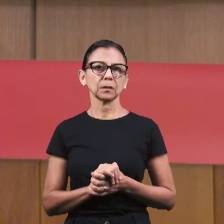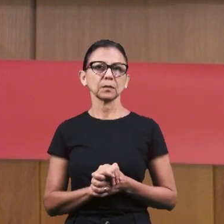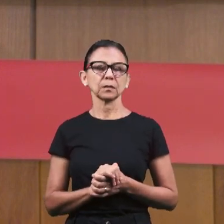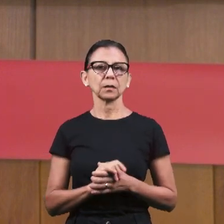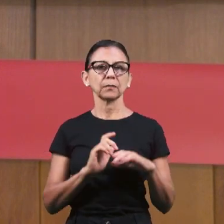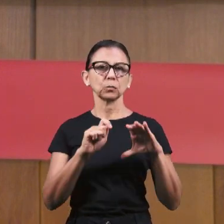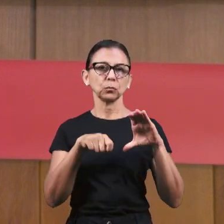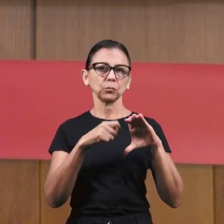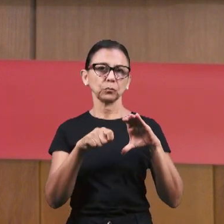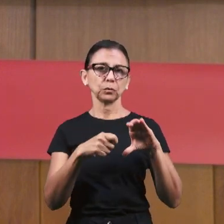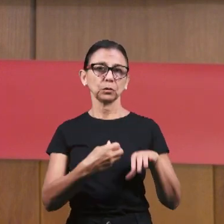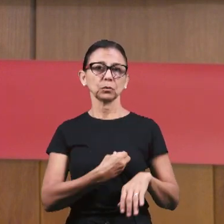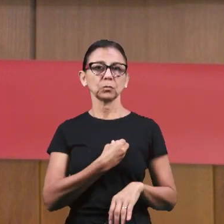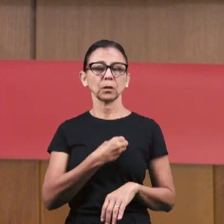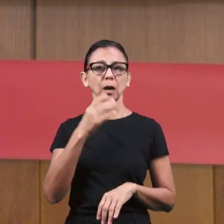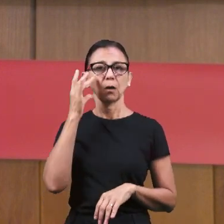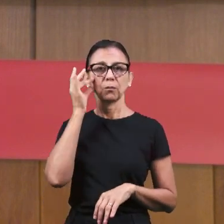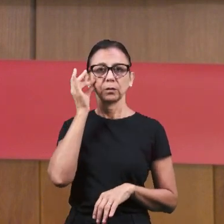naturellement.